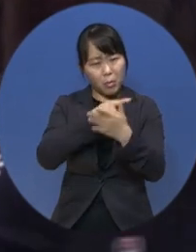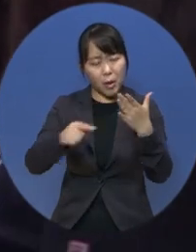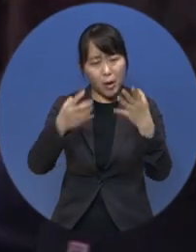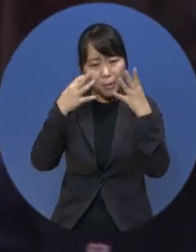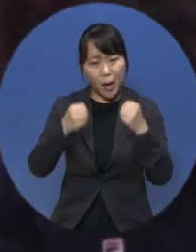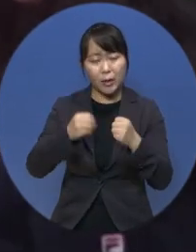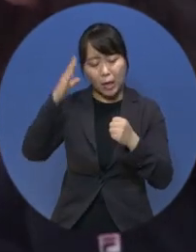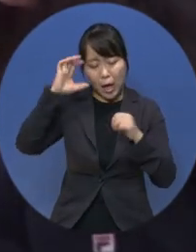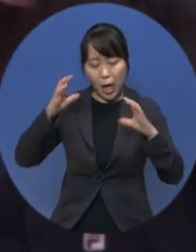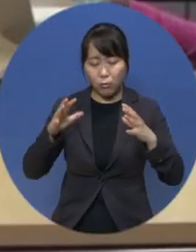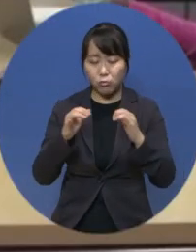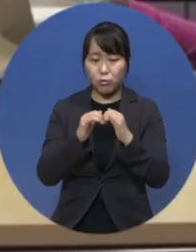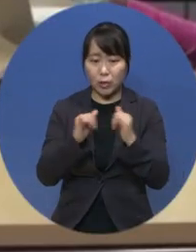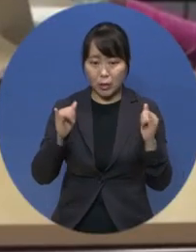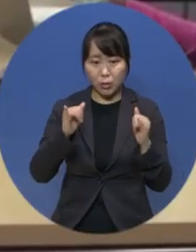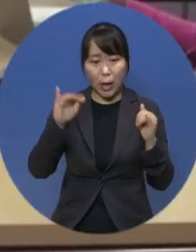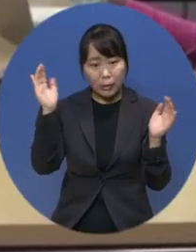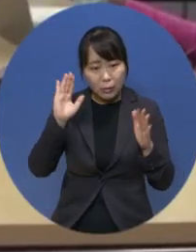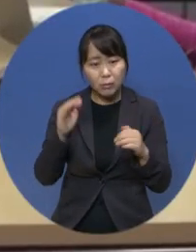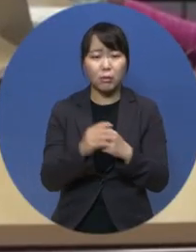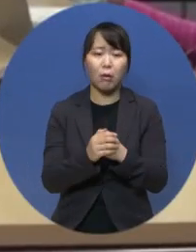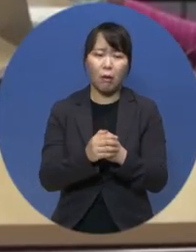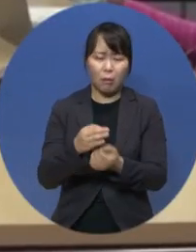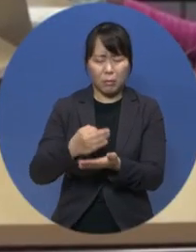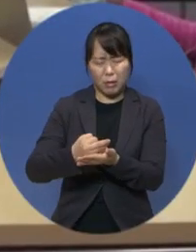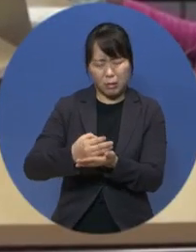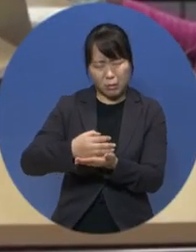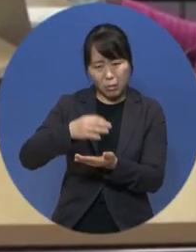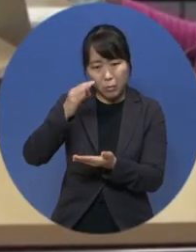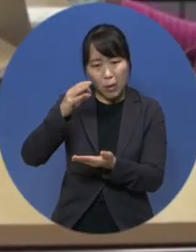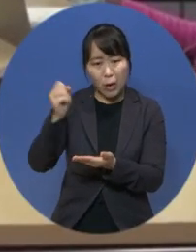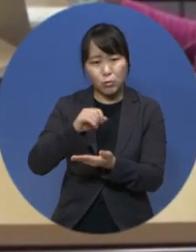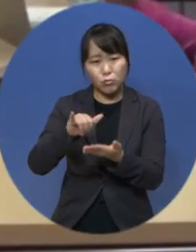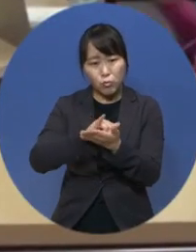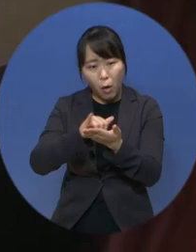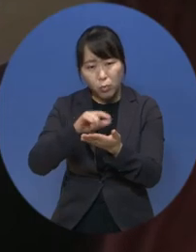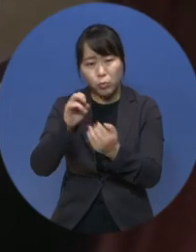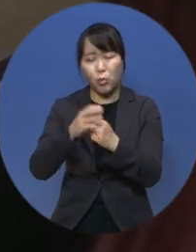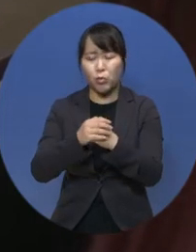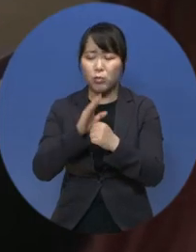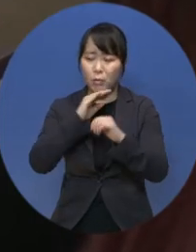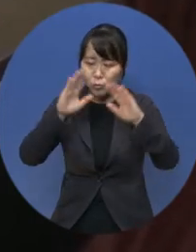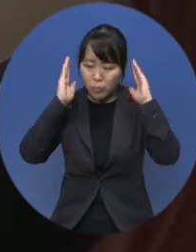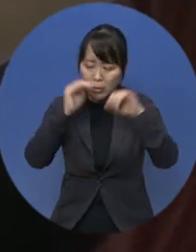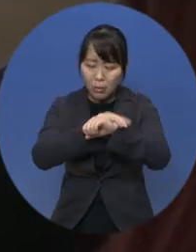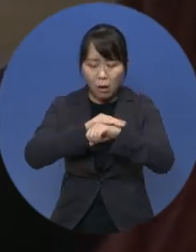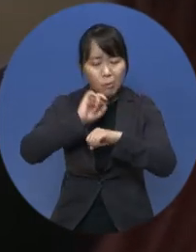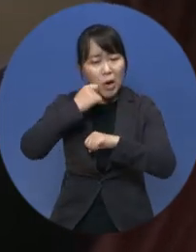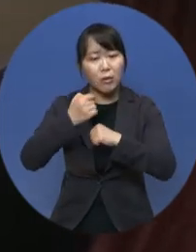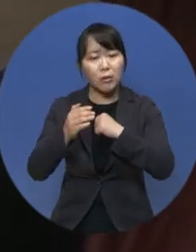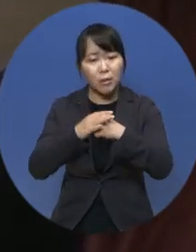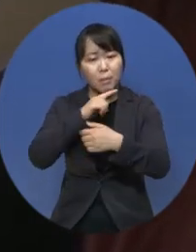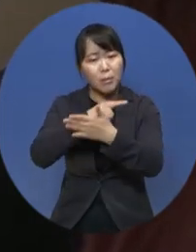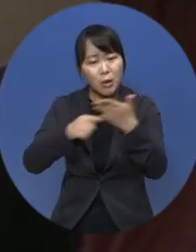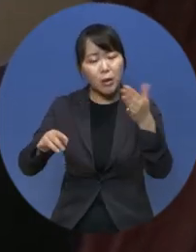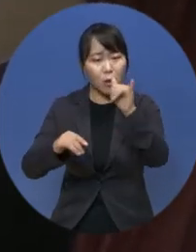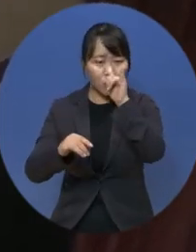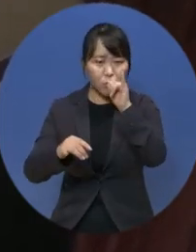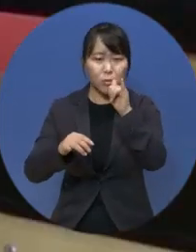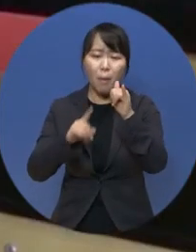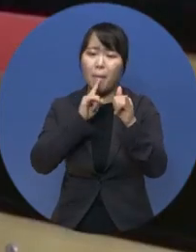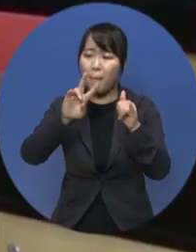많은 한인 학생들은 고가의 학원 비에도 뉴욕을 즐길수도 제대로 된 수업을 할 수도 없어 피해를 입은 가운데